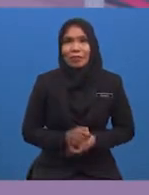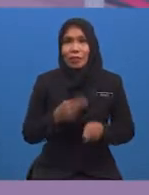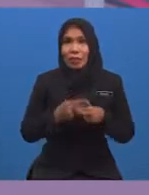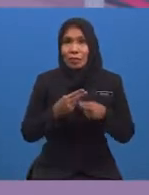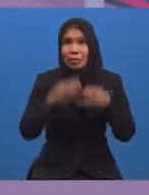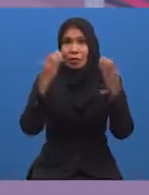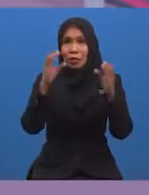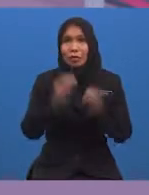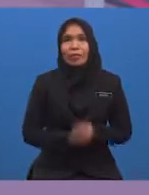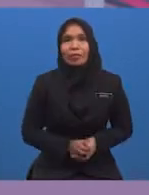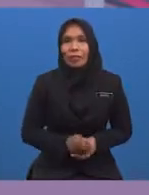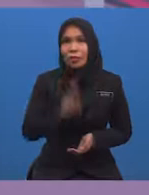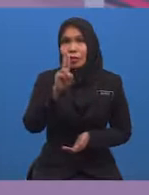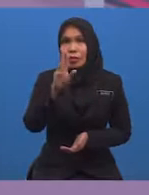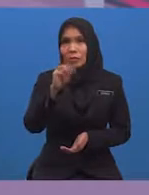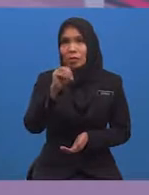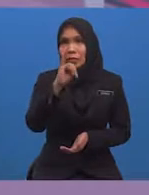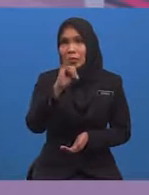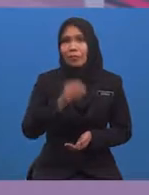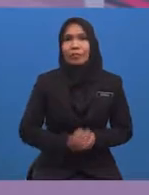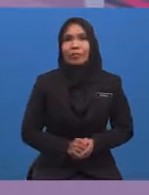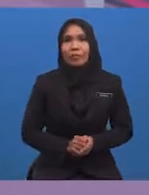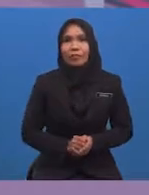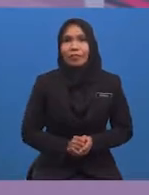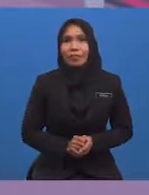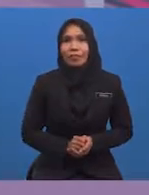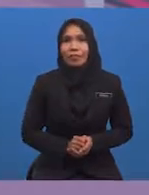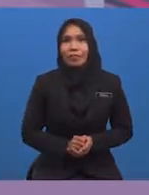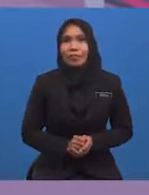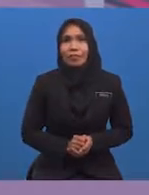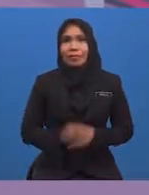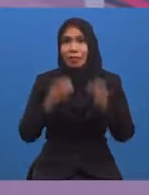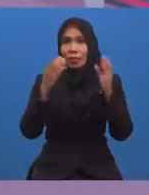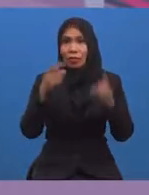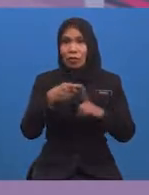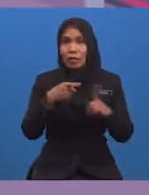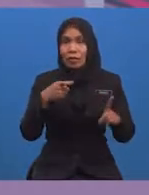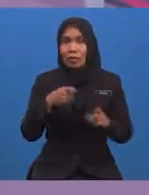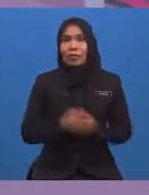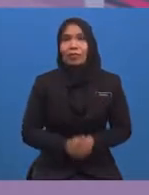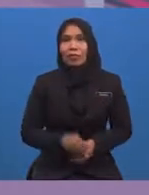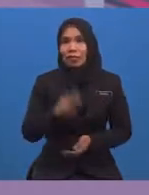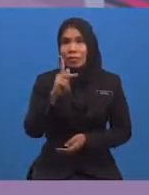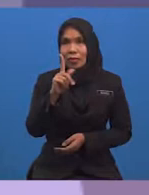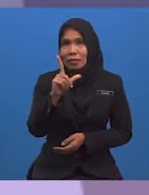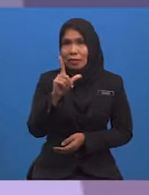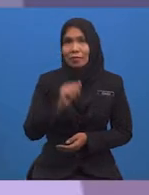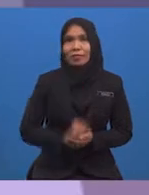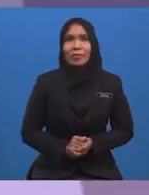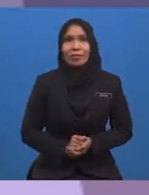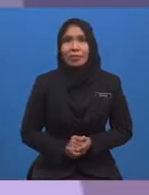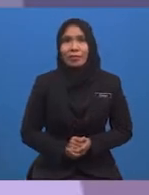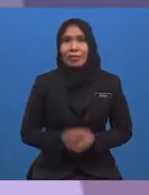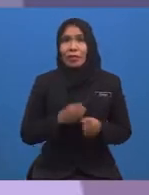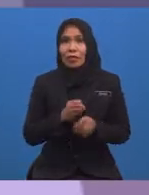cikgu Umi Aimi Hazwani binti Arif dan cikgu mengajar di SMK Cochrane Kuala Lumpur.